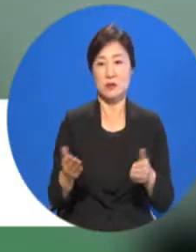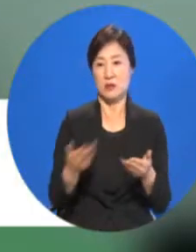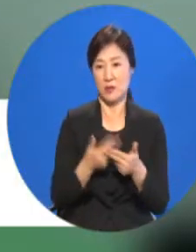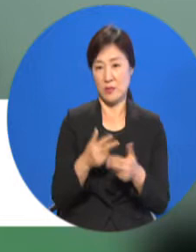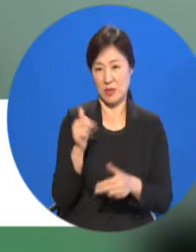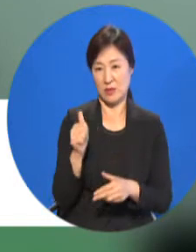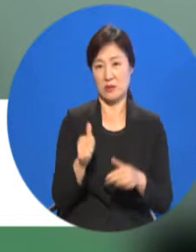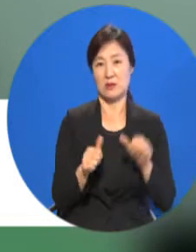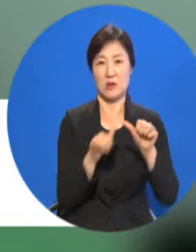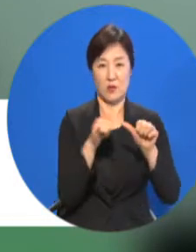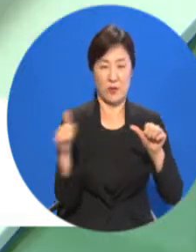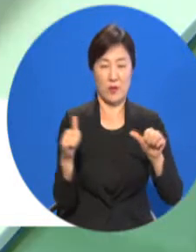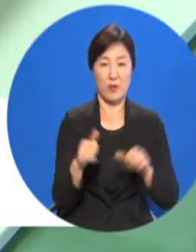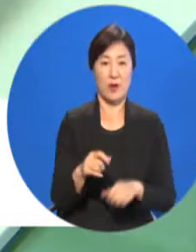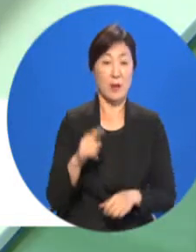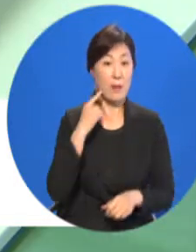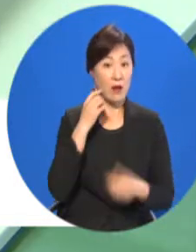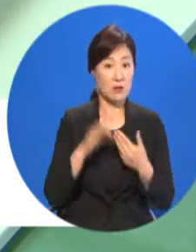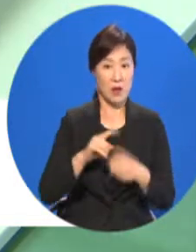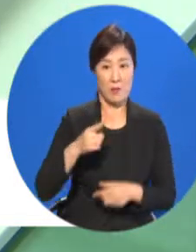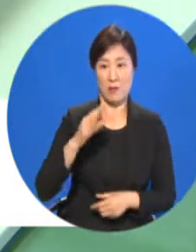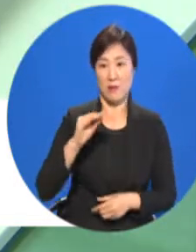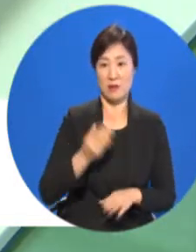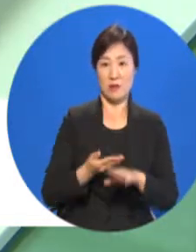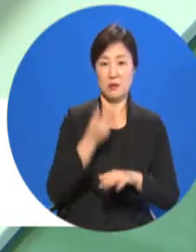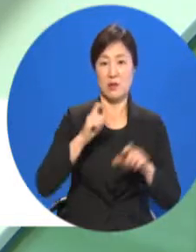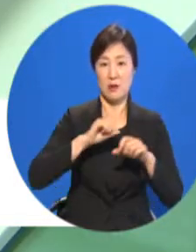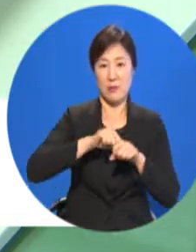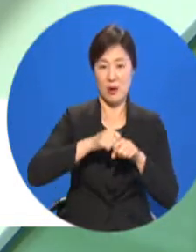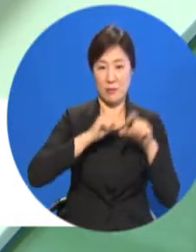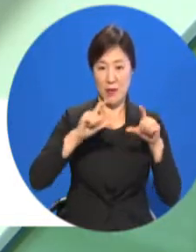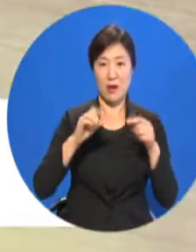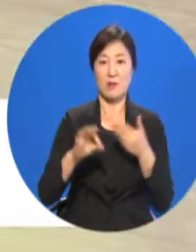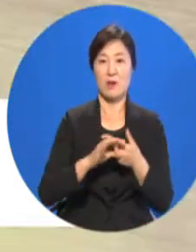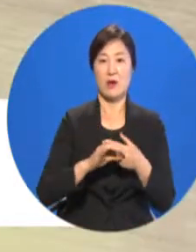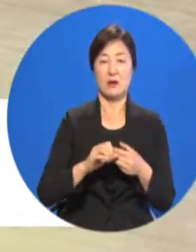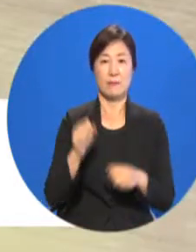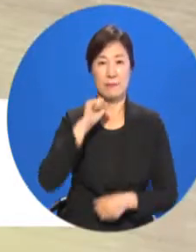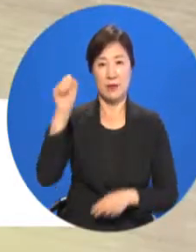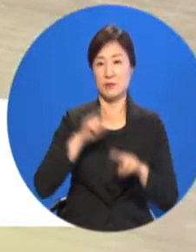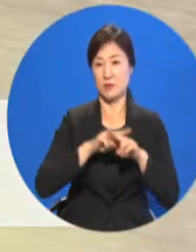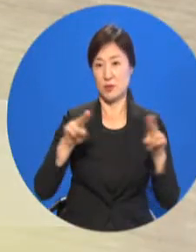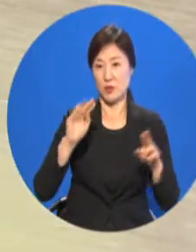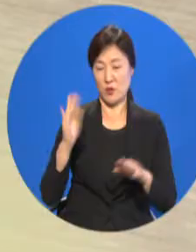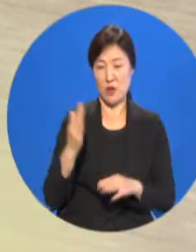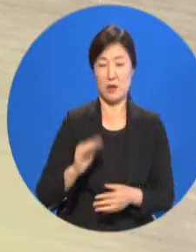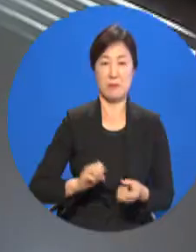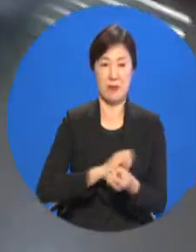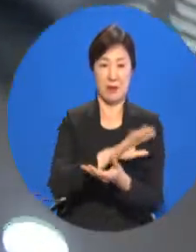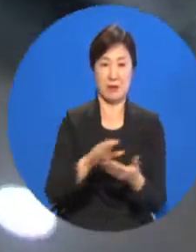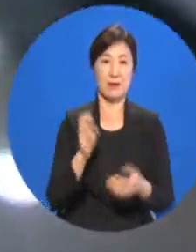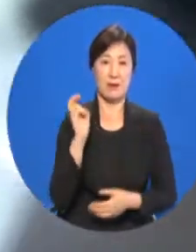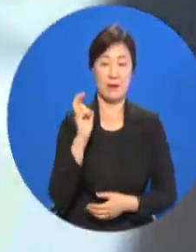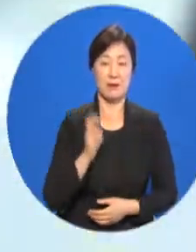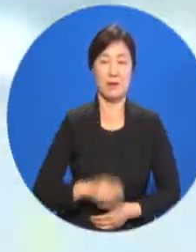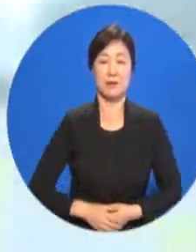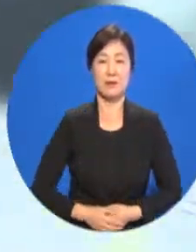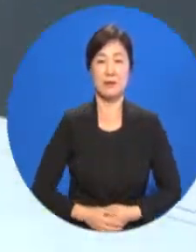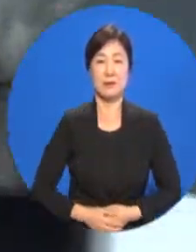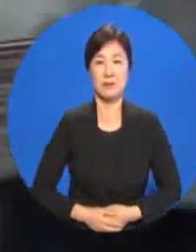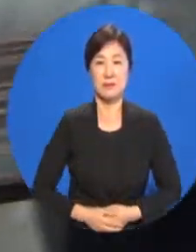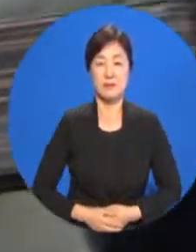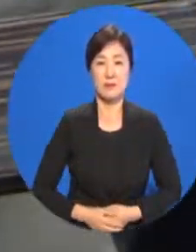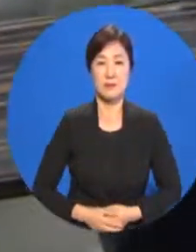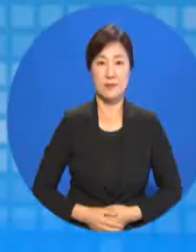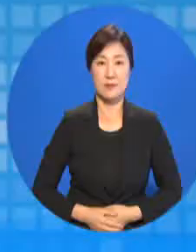포함됐는데 100만 원 이상의 벌금형이 선고될 경우 당선이 취소돼 파장이 예상되고 있습니다. MBC 뉴스